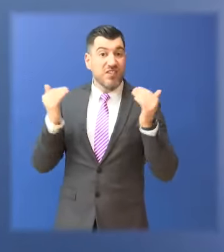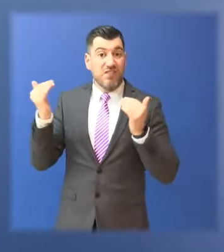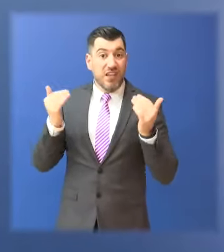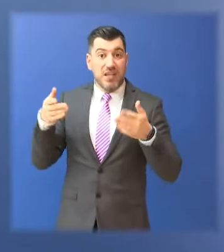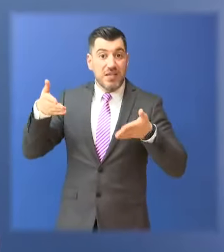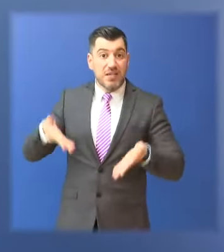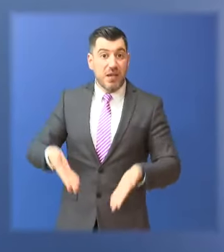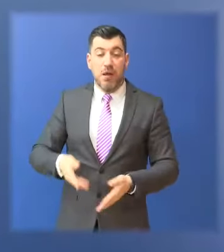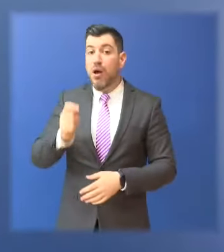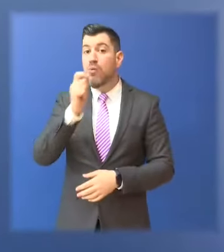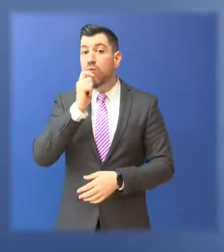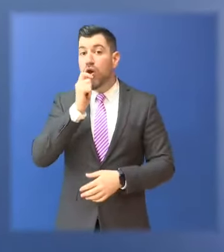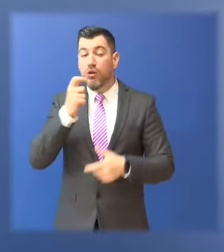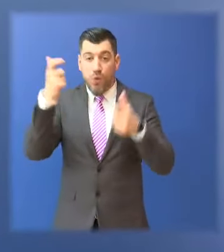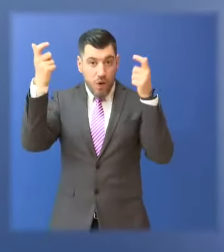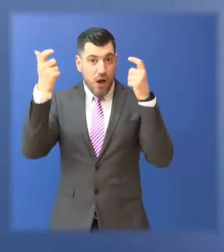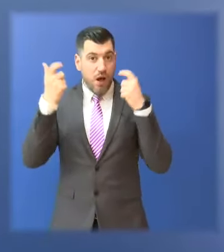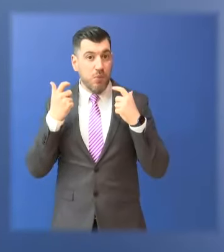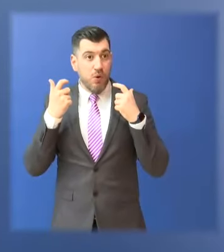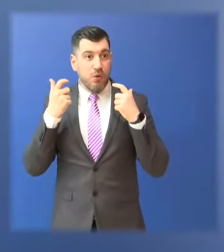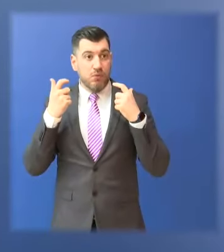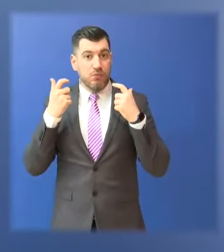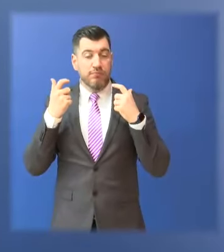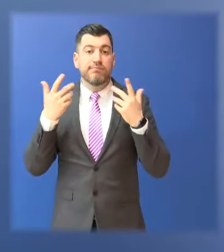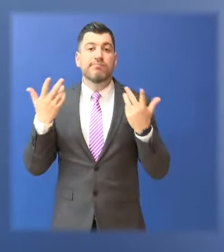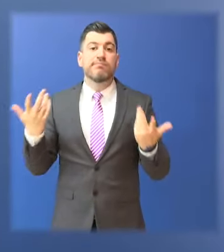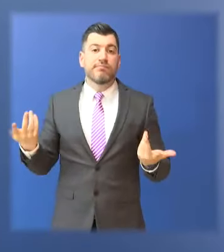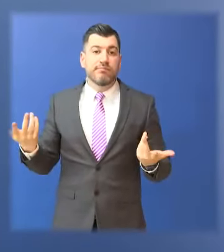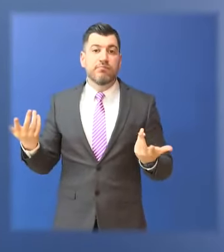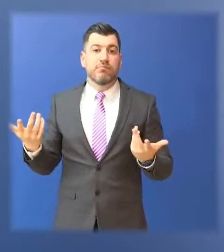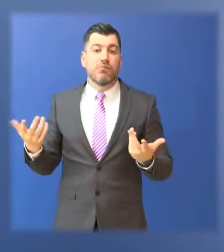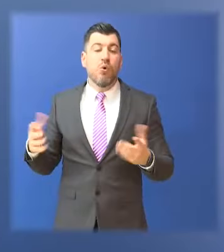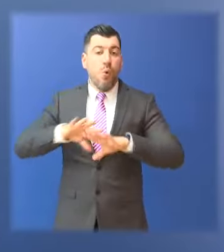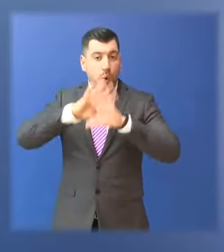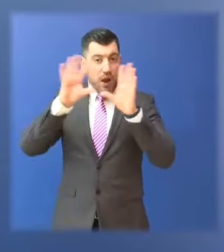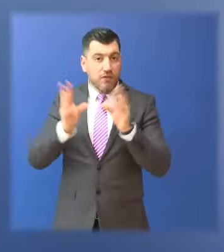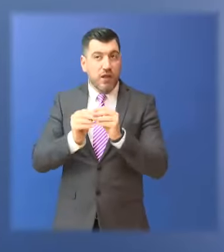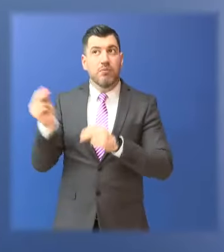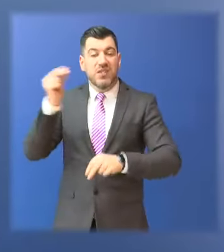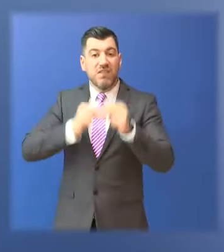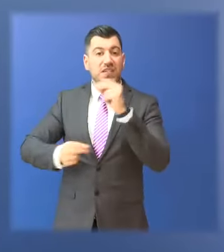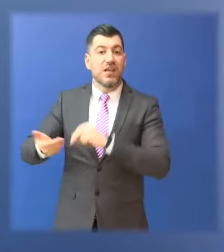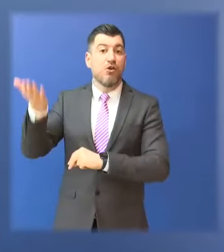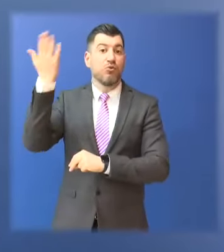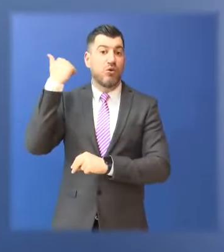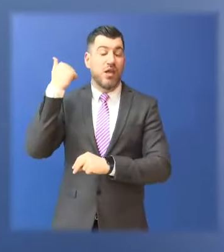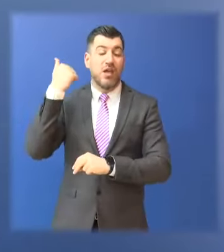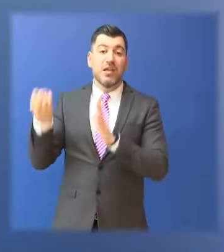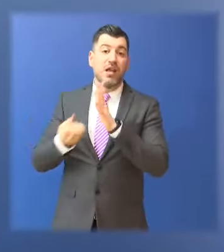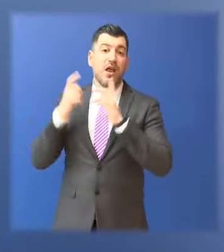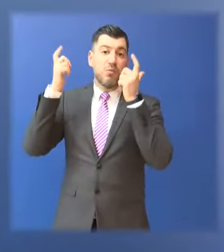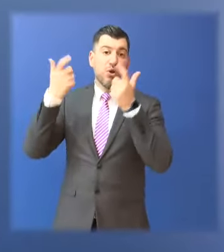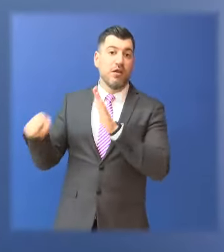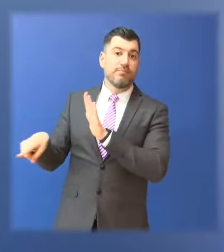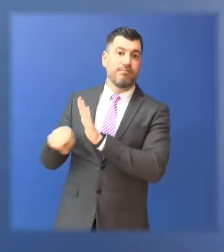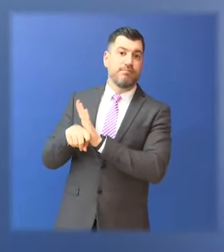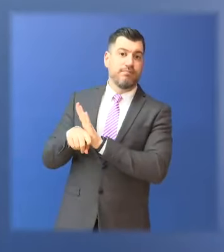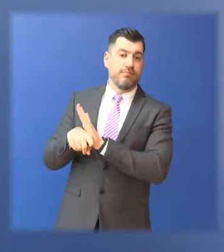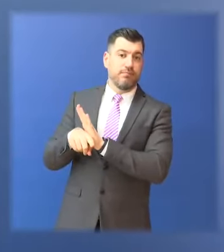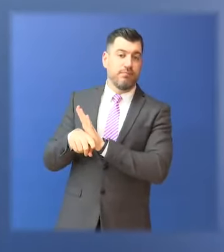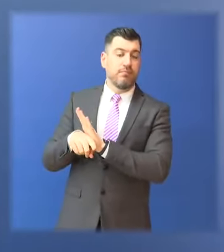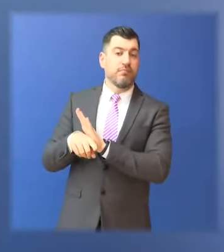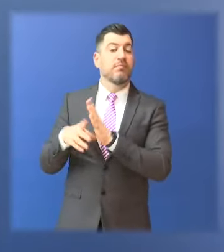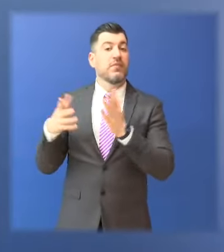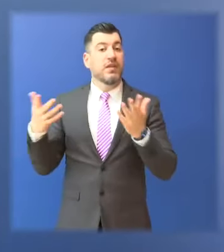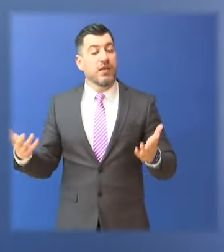ενός πολίτη, ενός άντρα ή μιας γυναίκας? Και αυτό νομίζω είναι ένα παράδειγμα που δείχνει ότι σήμερα πρέπει να κοιτάξουμε μπροστά. Από εκεί πέρα δεν πρόκειται